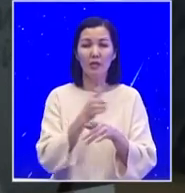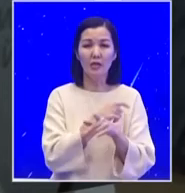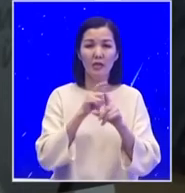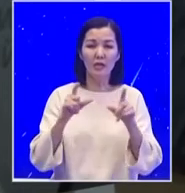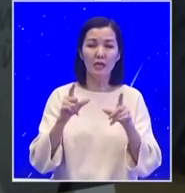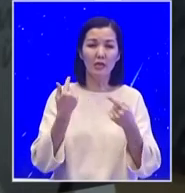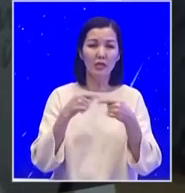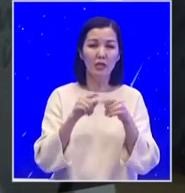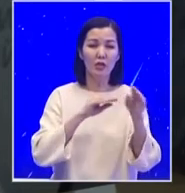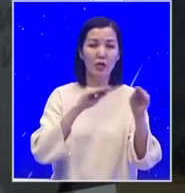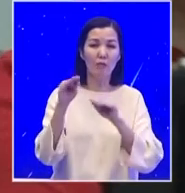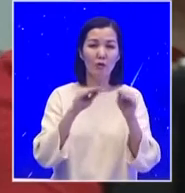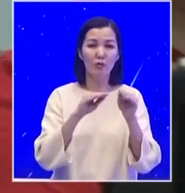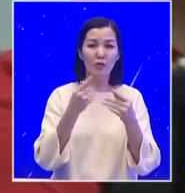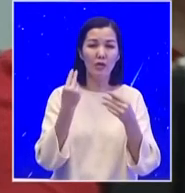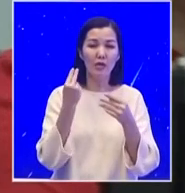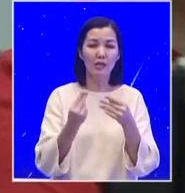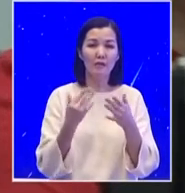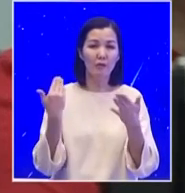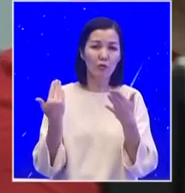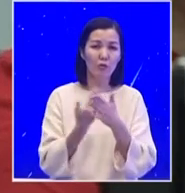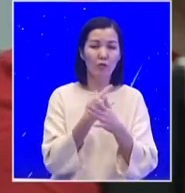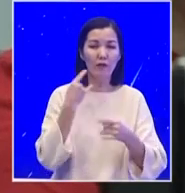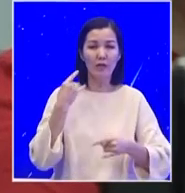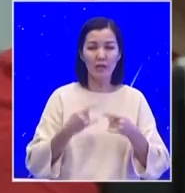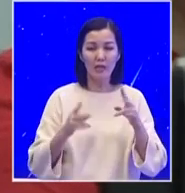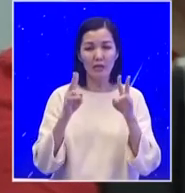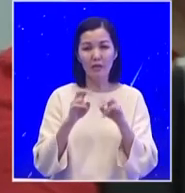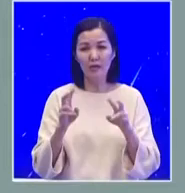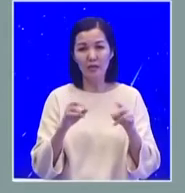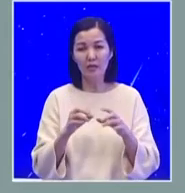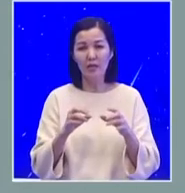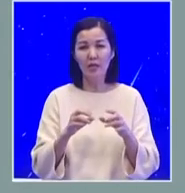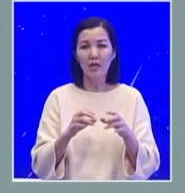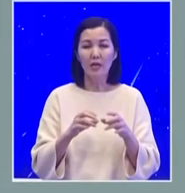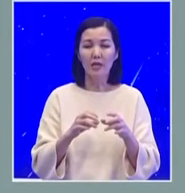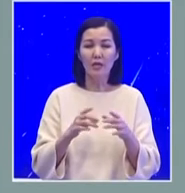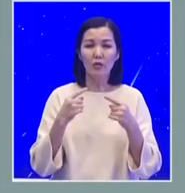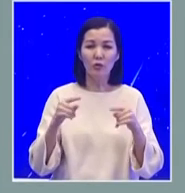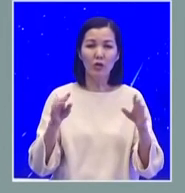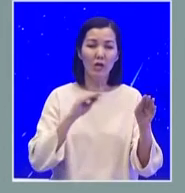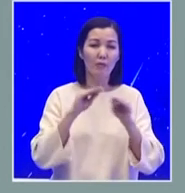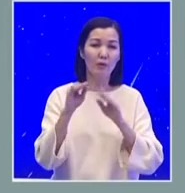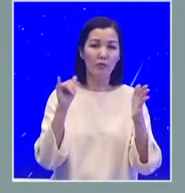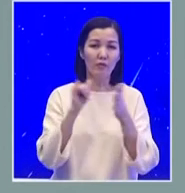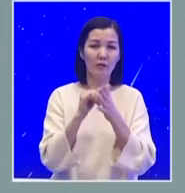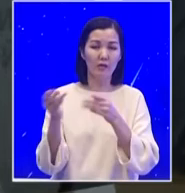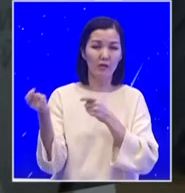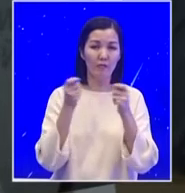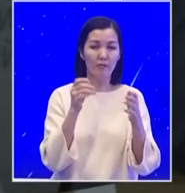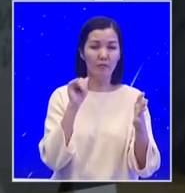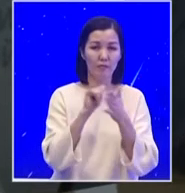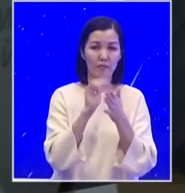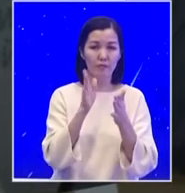свою техническую базу цифровыми маммографом, рентген-аппаратом, радиочастотным аблятором и другой аппаратурой.